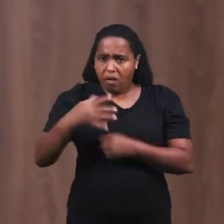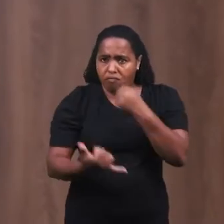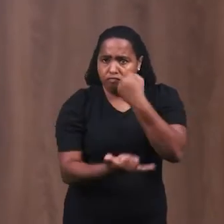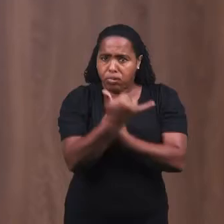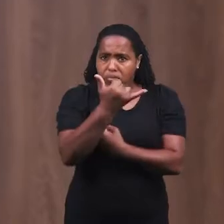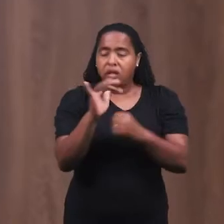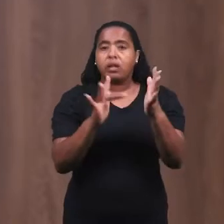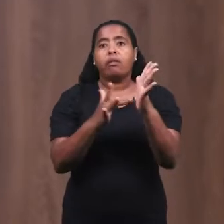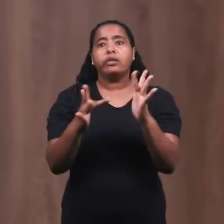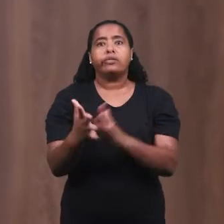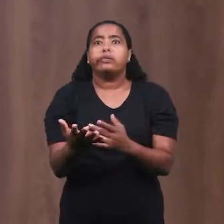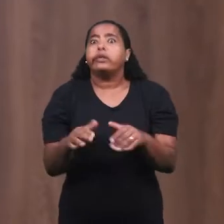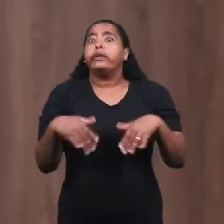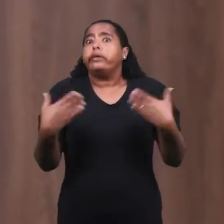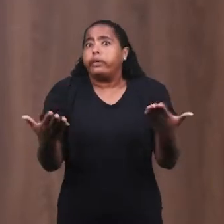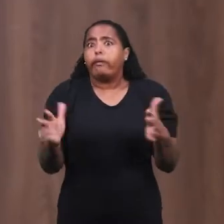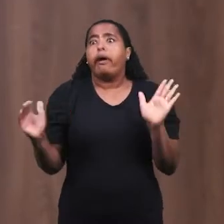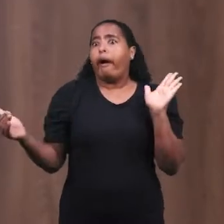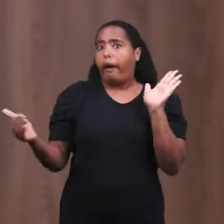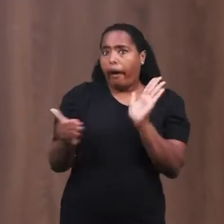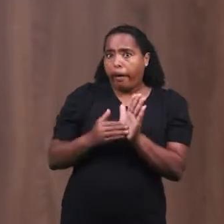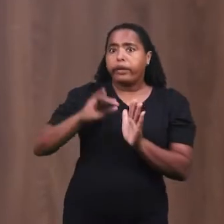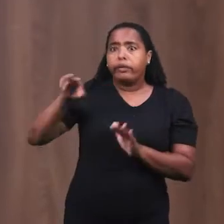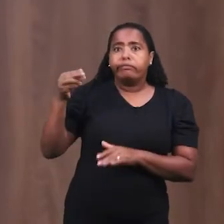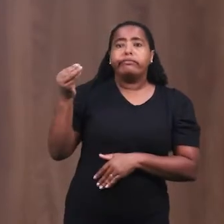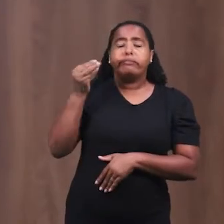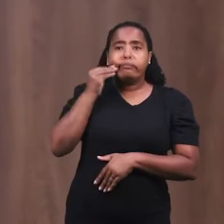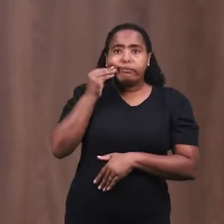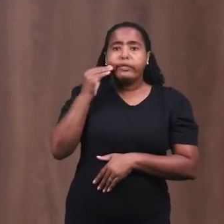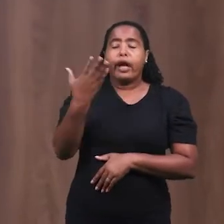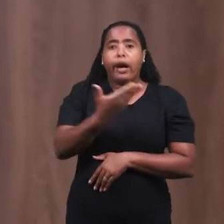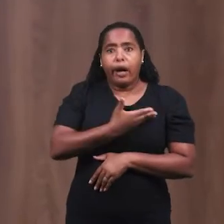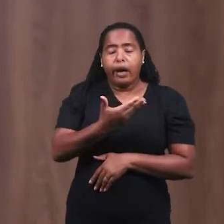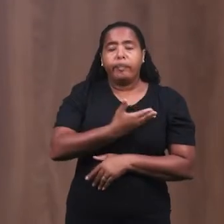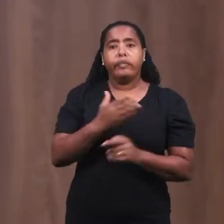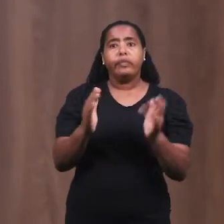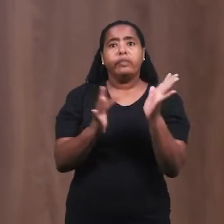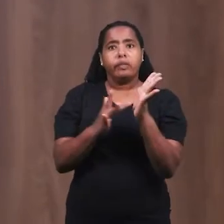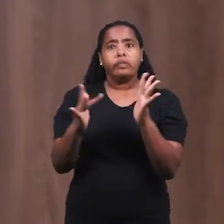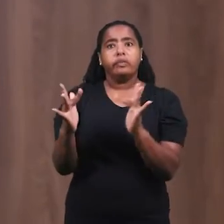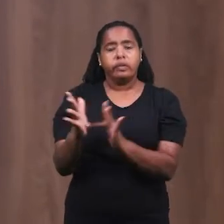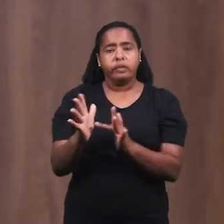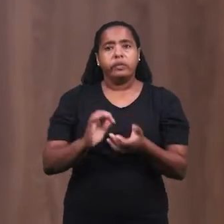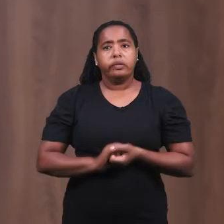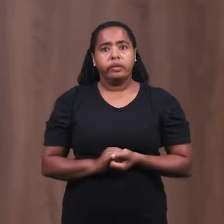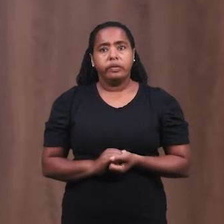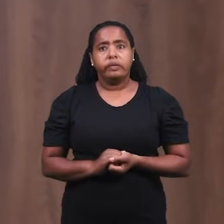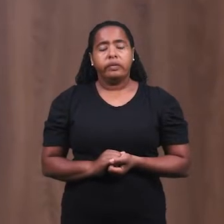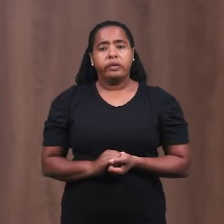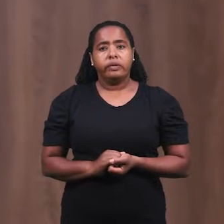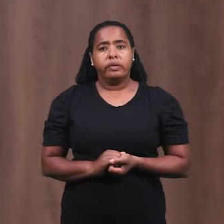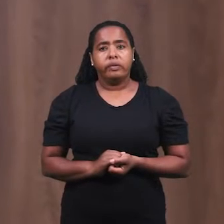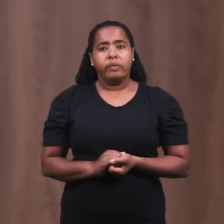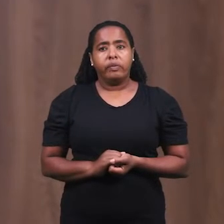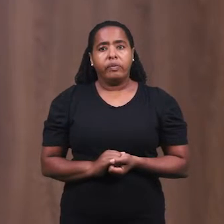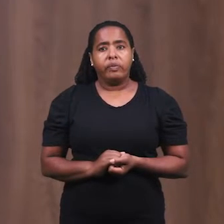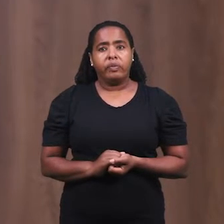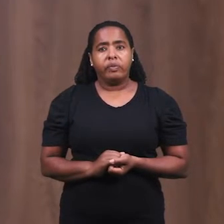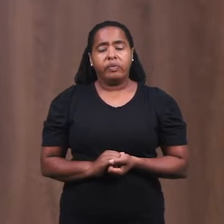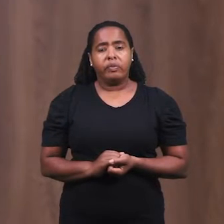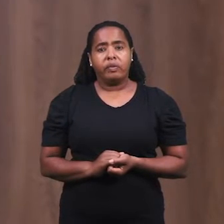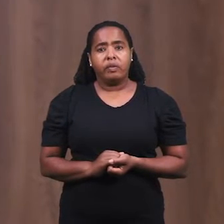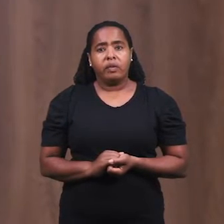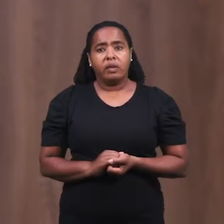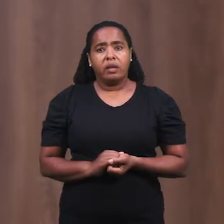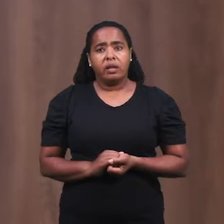взял деньги, да, за него. Мы бы разозлились, если бы мы бы знали, мы бы возмущались